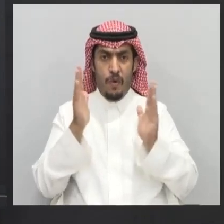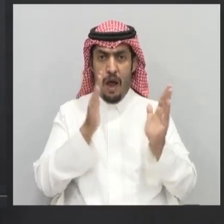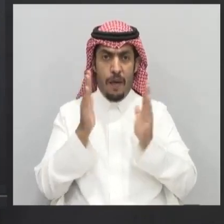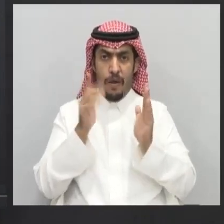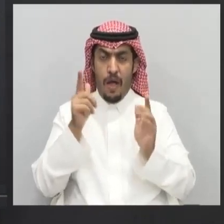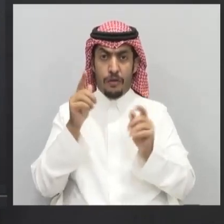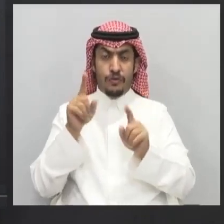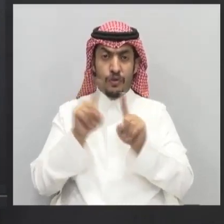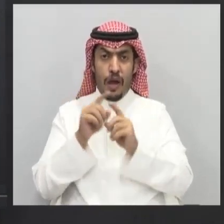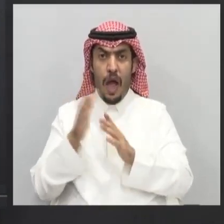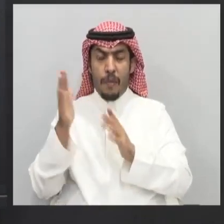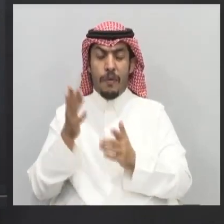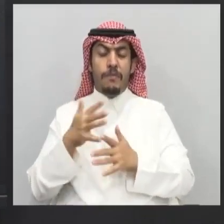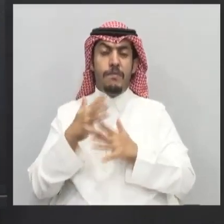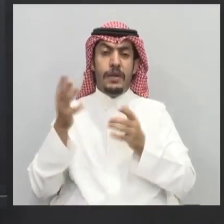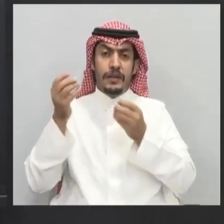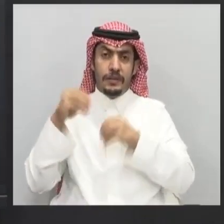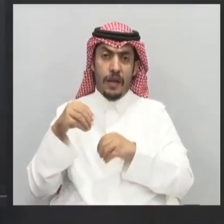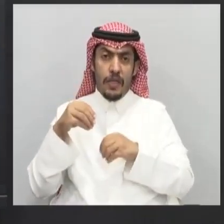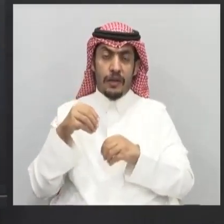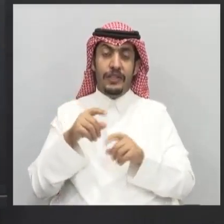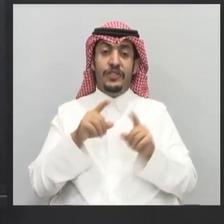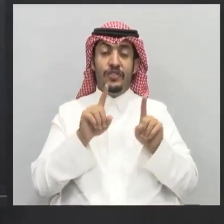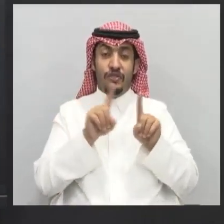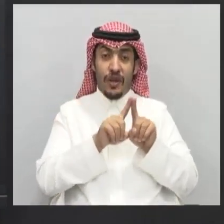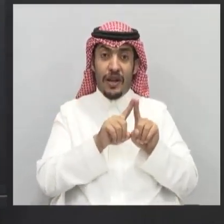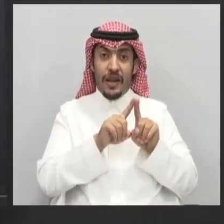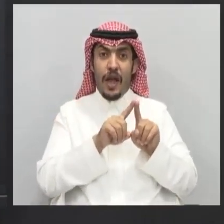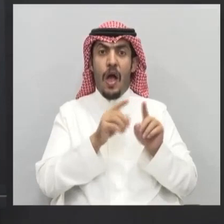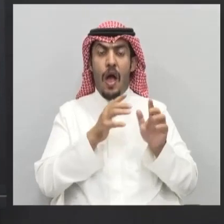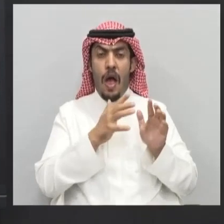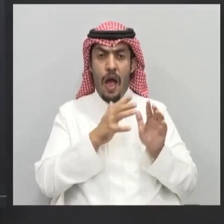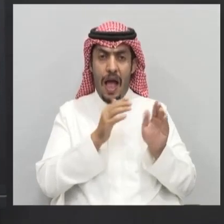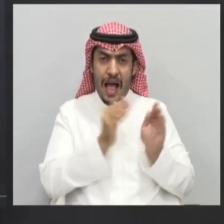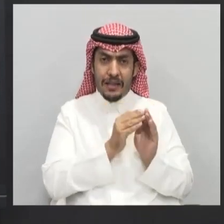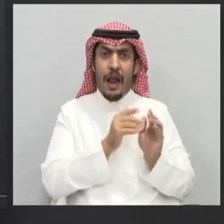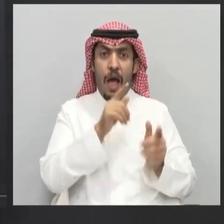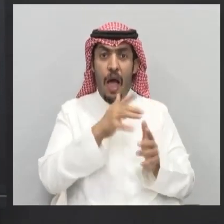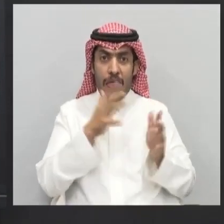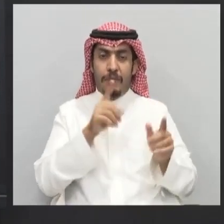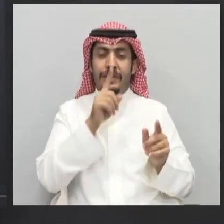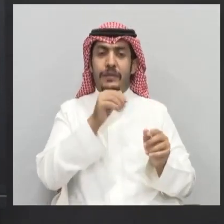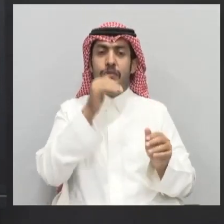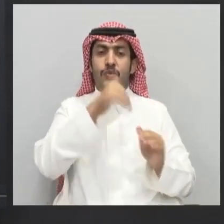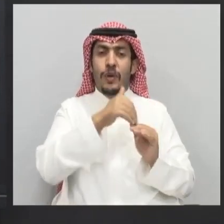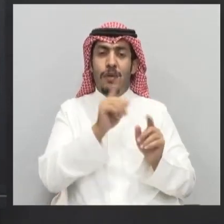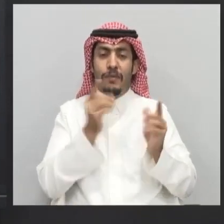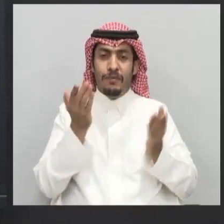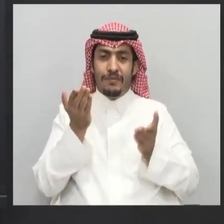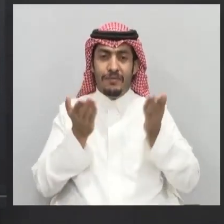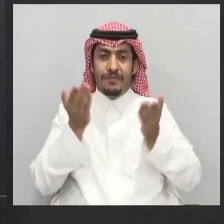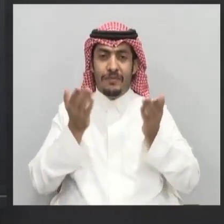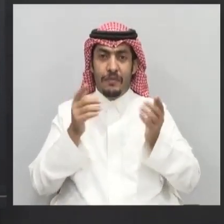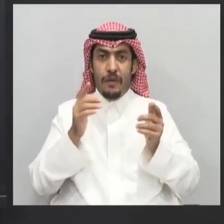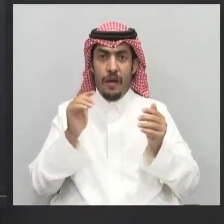فالشرك الاكبر عظيم جدا والشرك الاصغر كذلك عظيم ومخيف وخطير لكنه مقارنه